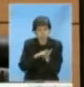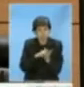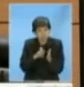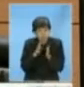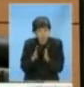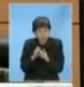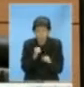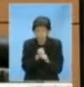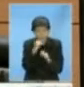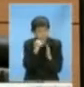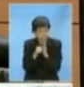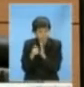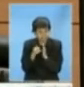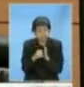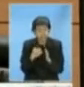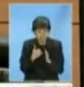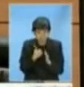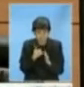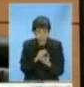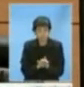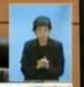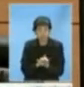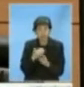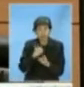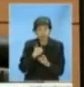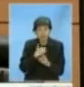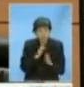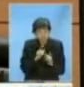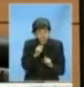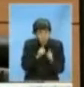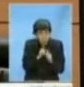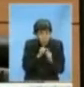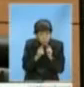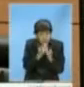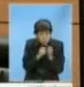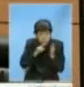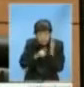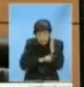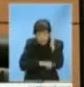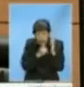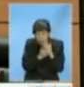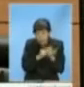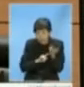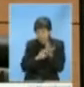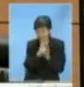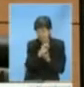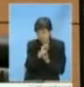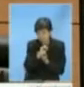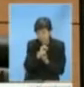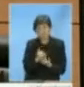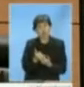ที่มันเกิดความผิดพลาดและยังมีบางส่วนก็ไปประมูลยางที่ตลาดยางราคา 80แล้วก็มาขายท่านใน